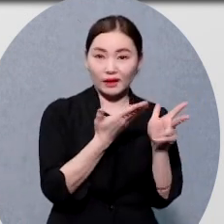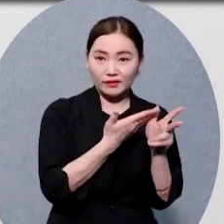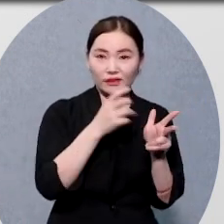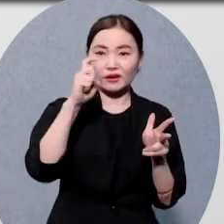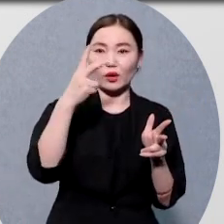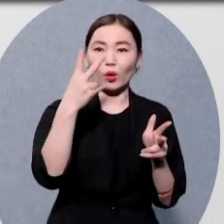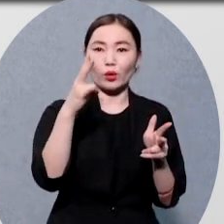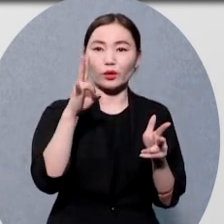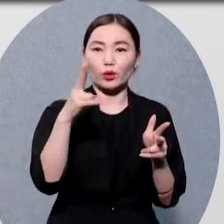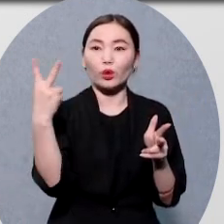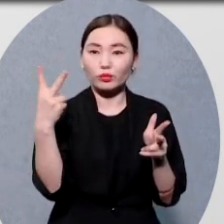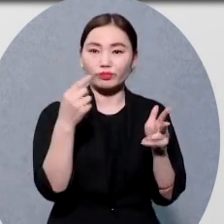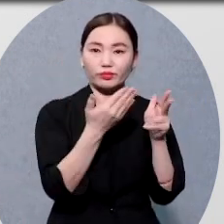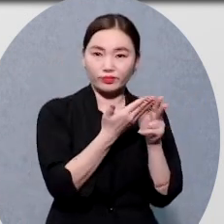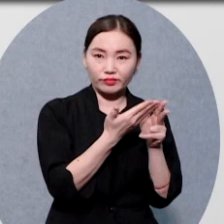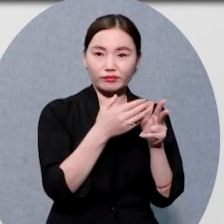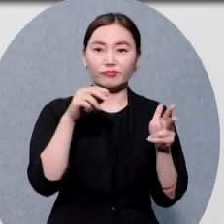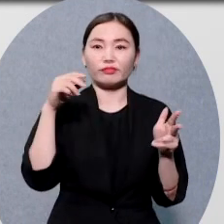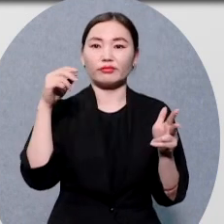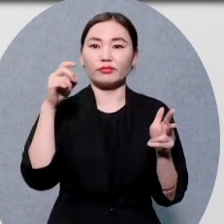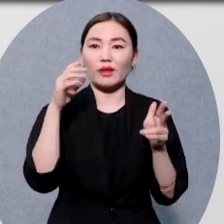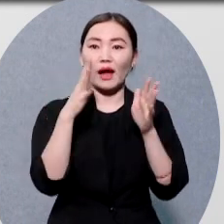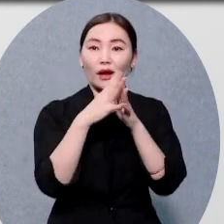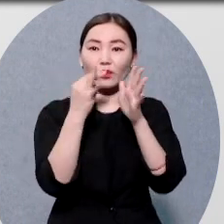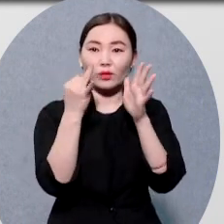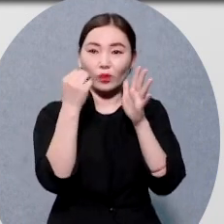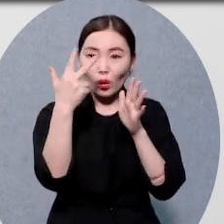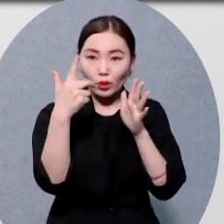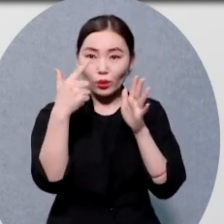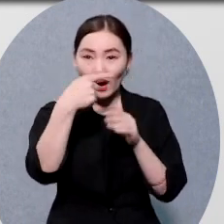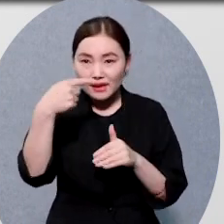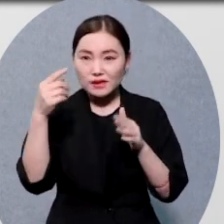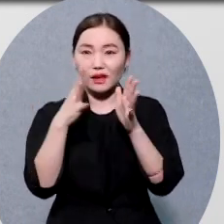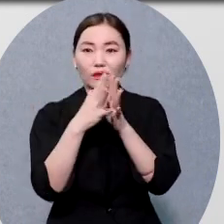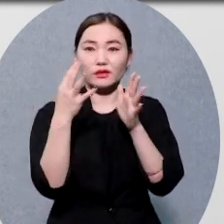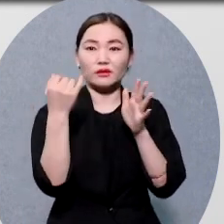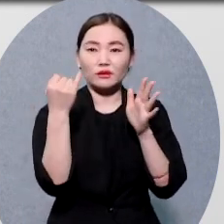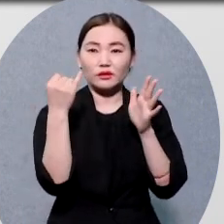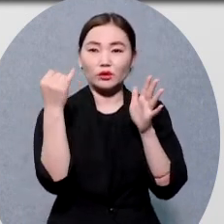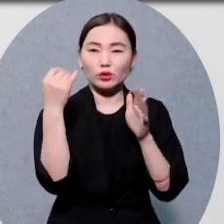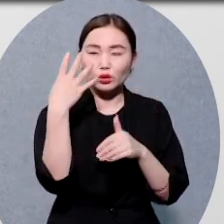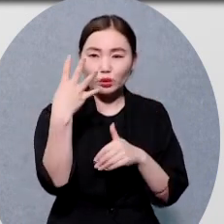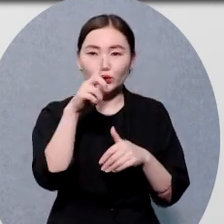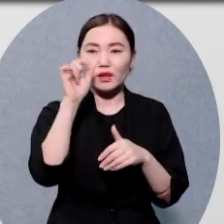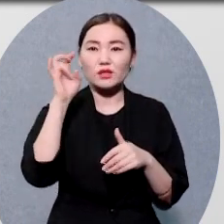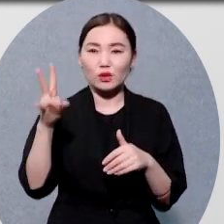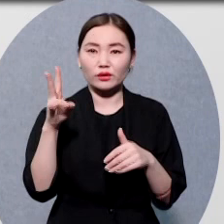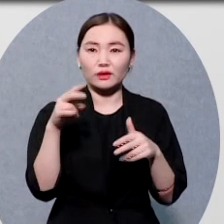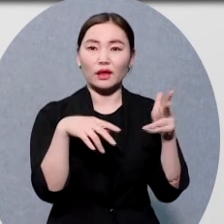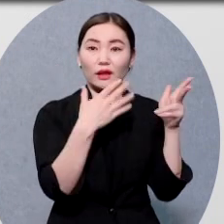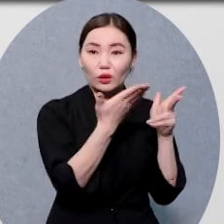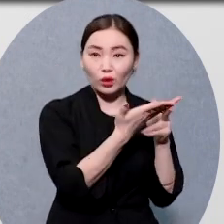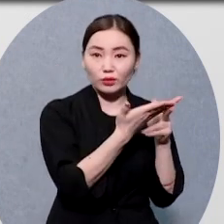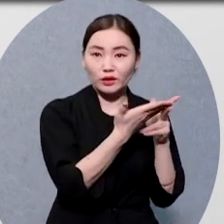дэлгэрэлт нь 13-аас 14-р зууны буюу одоо их Монгол улсаас эзэнт гүрний үе хүртэл байна. За гурав дахь дэлгэрэлт нь 16-р зууны үед